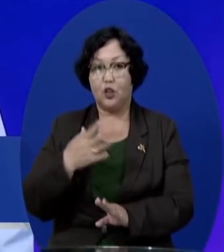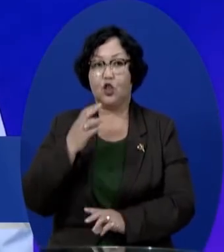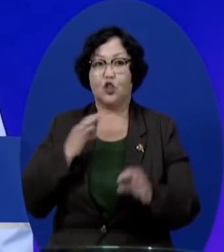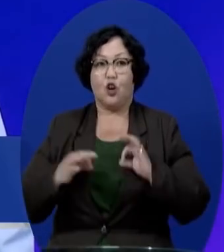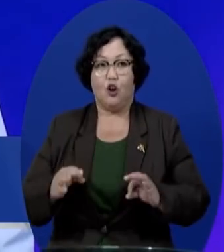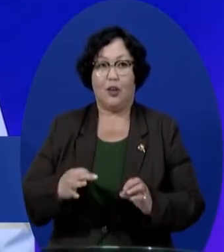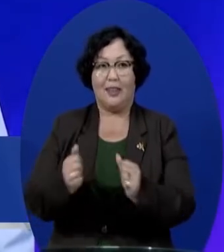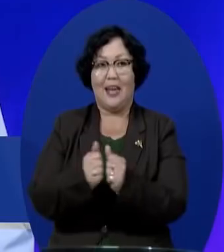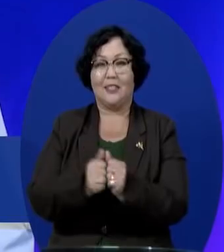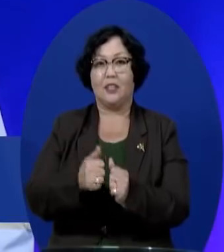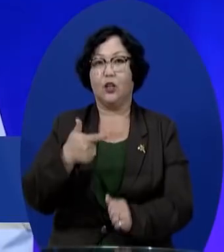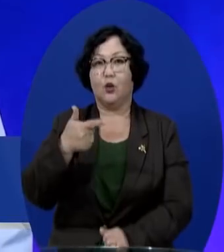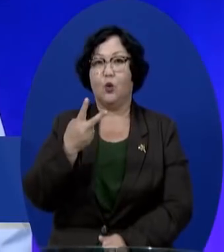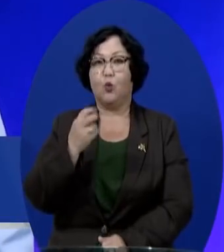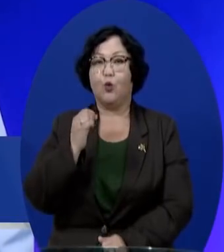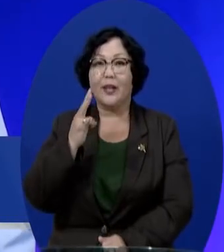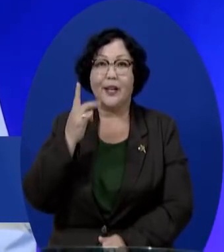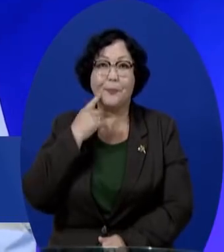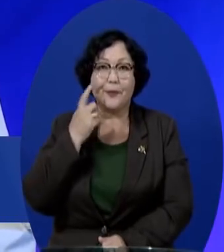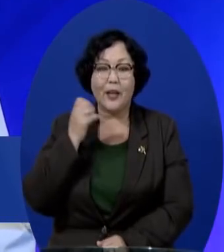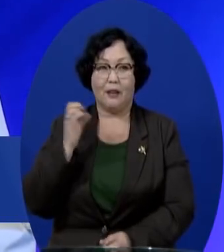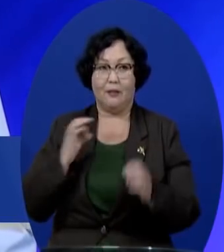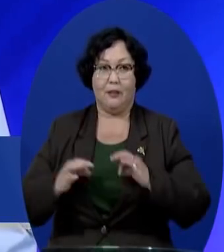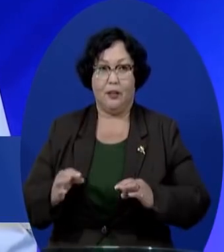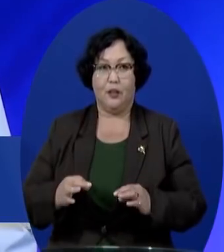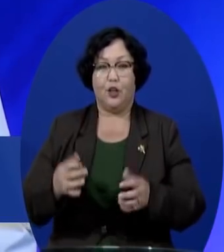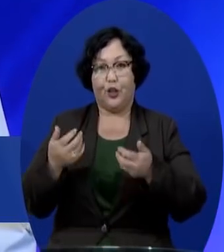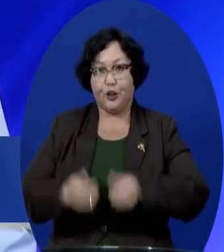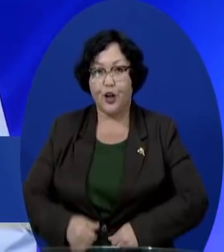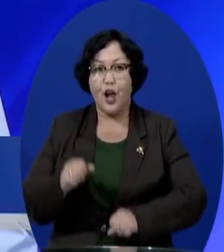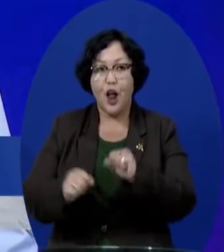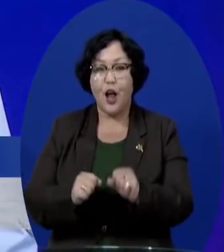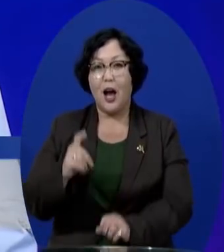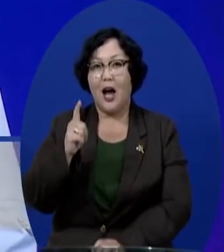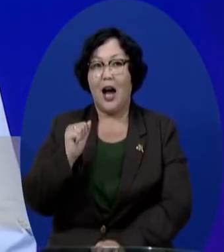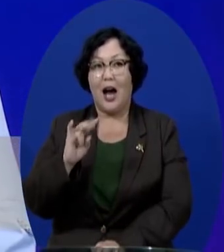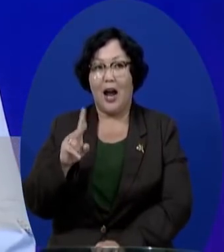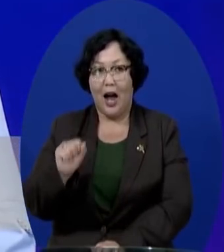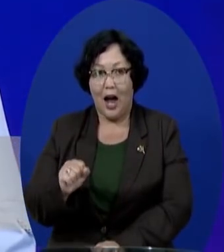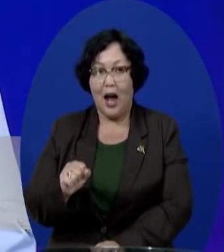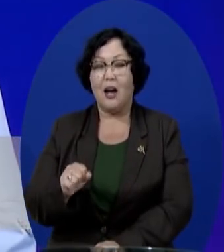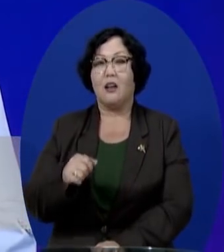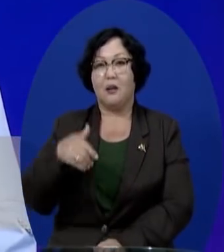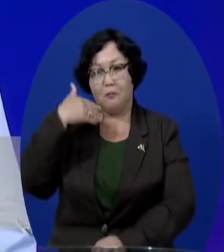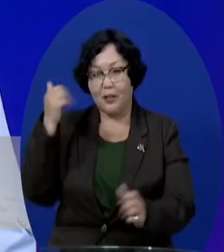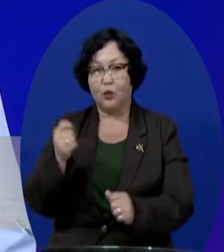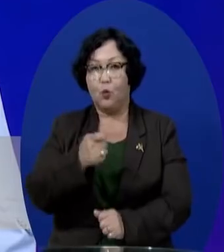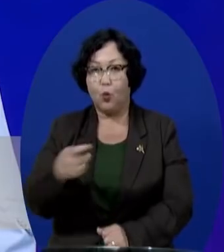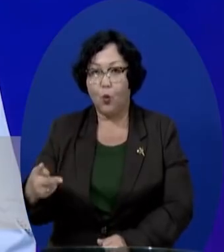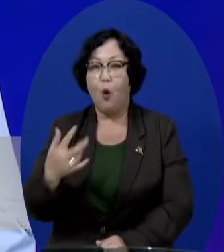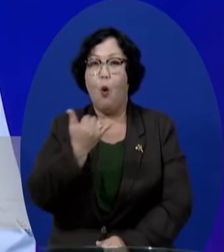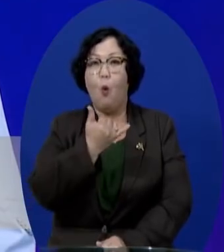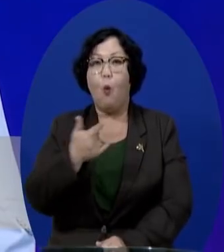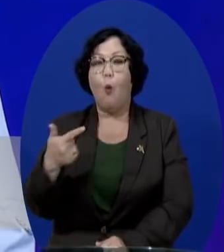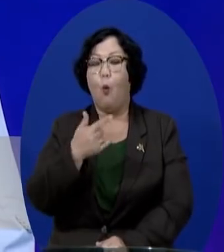найзын гүйм цоохор за банхрын гүйлэг харанг малчны хүү уугнагийн гурийн нөхөрлөлийн